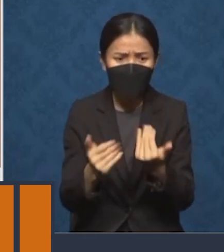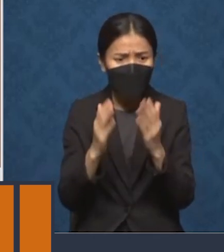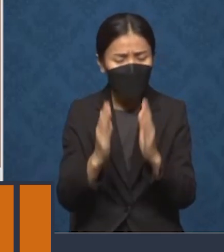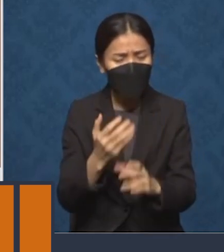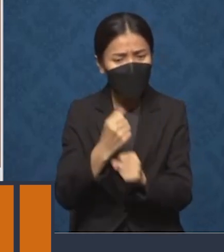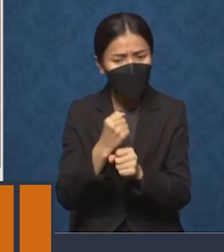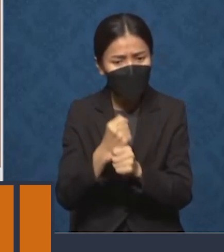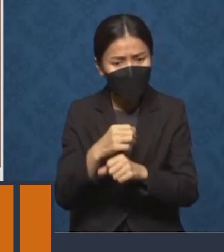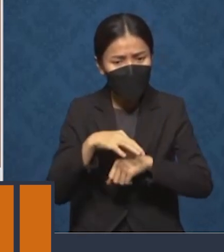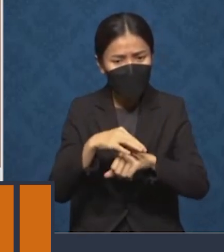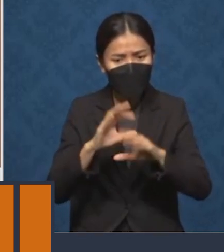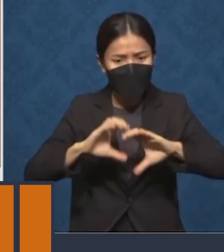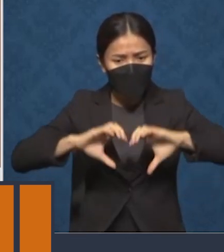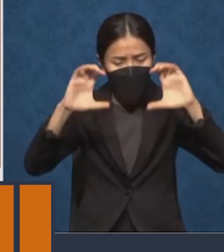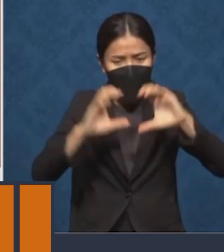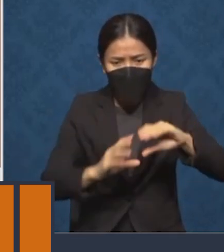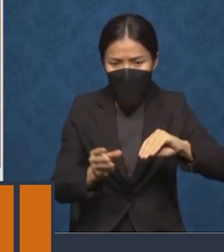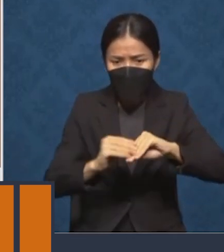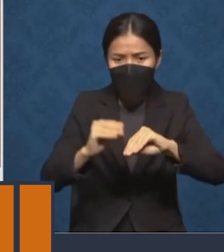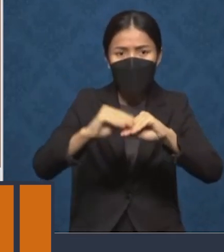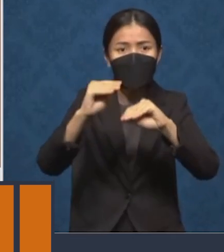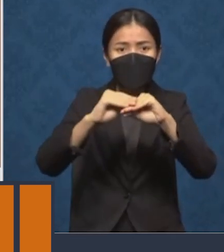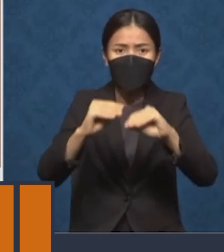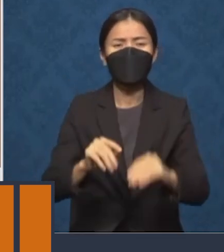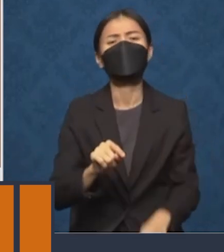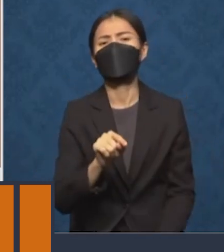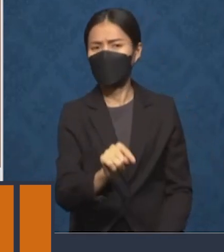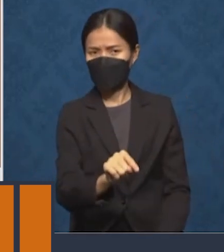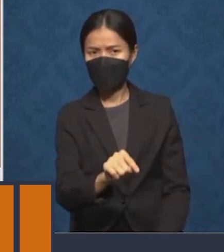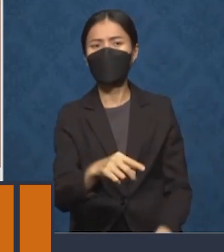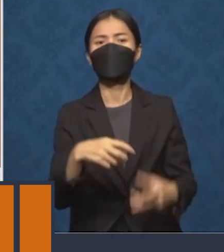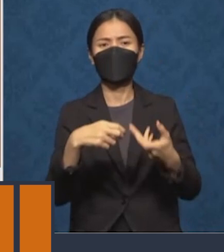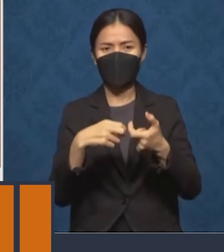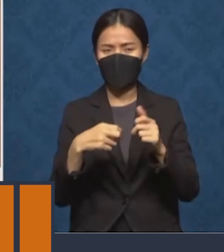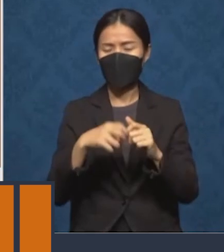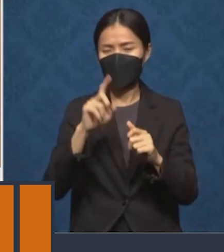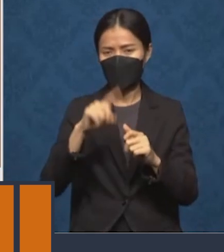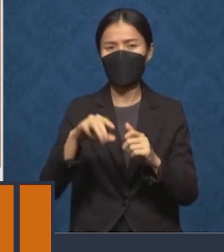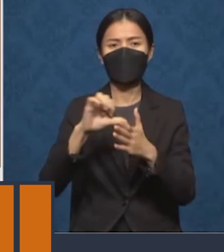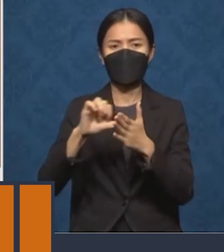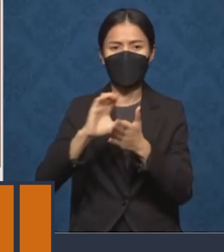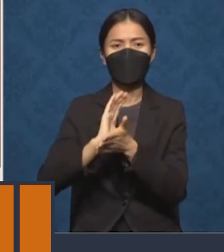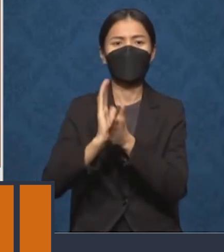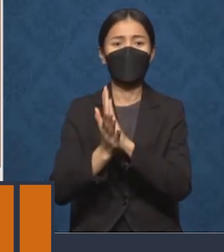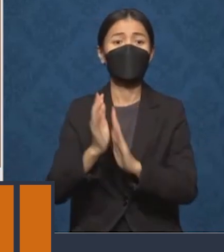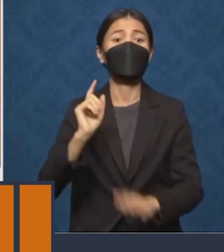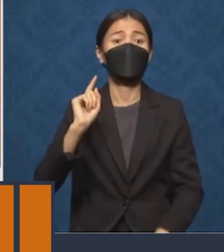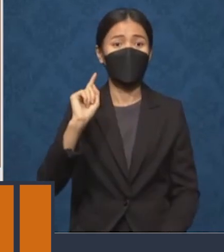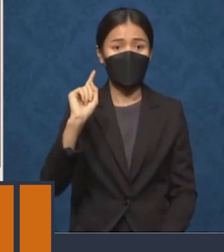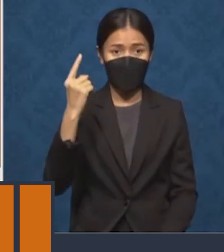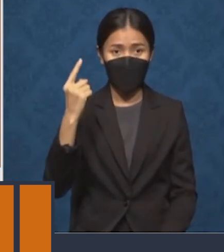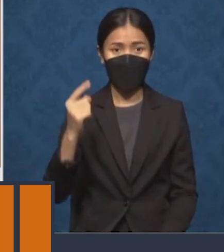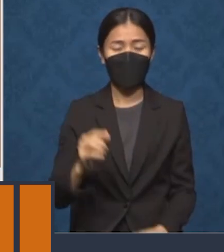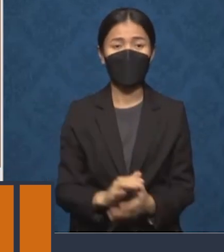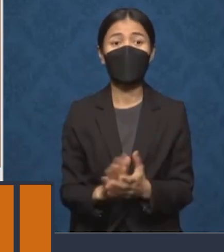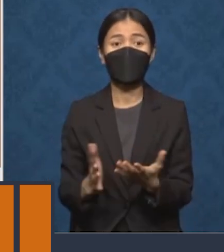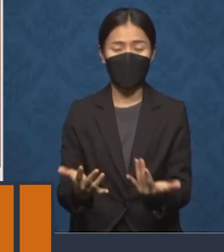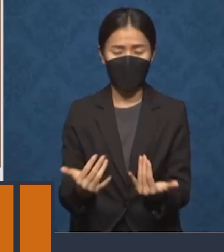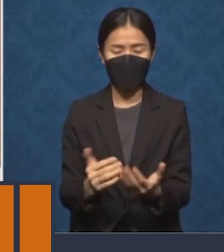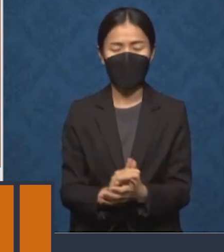ปรุงแล้วก็พิจารณาเป้าหมายกันอีกครั้งหนึ่งเพื่อทำให้ยอดของค่าใช้จ่ายบุคลากรในปีนี้สามารถที่จะลดลง